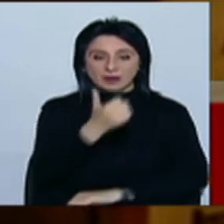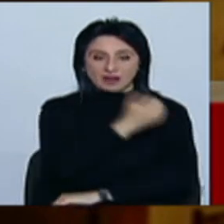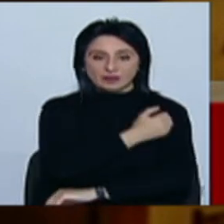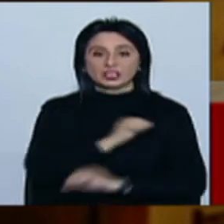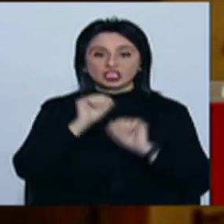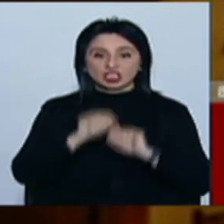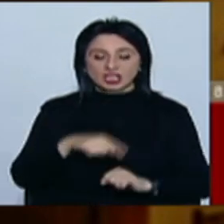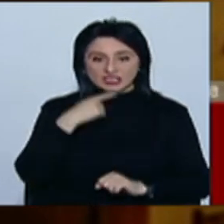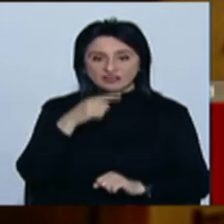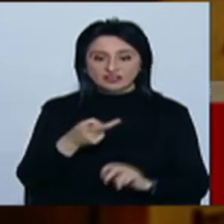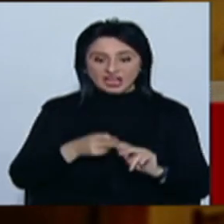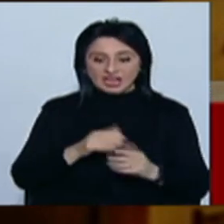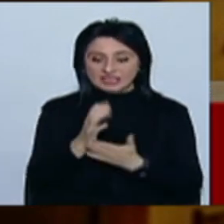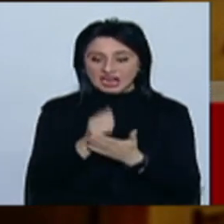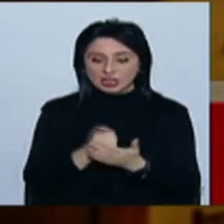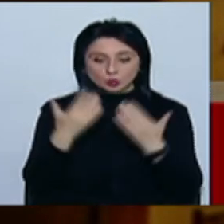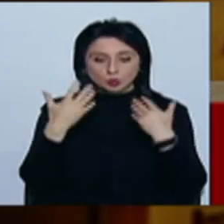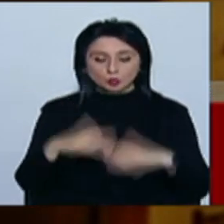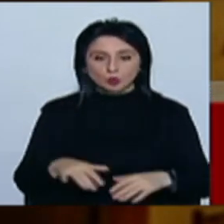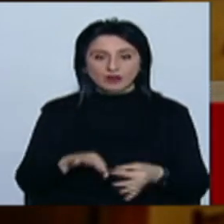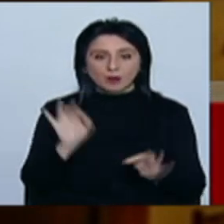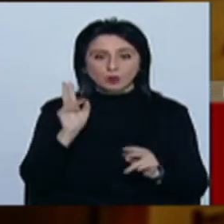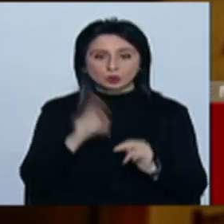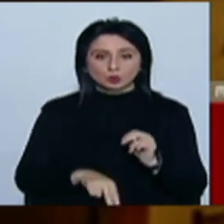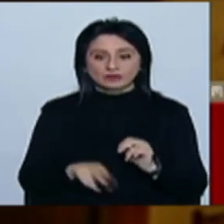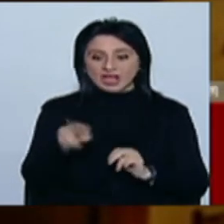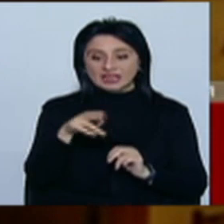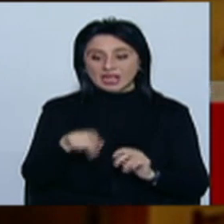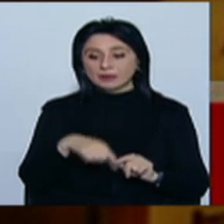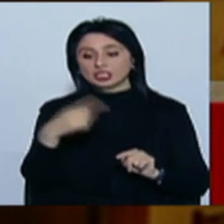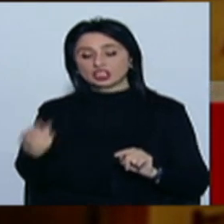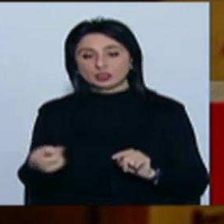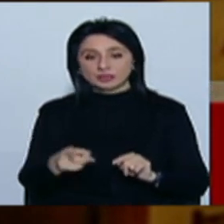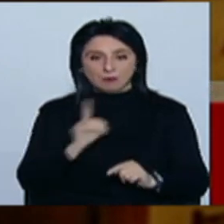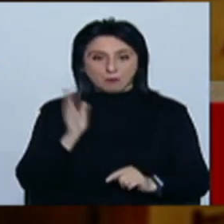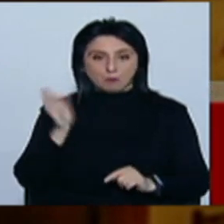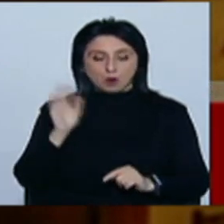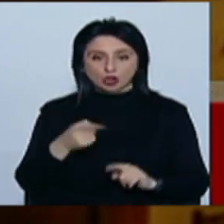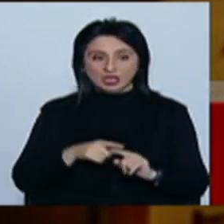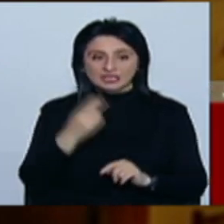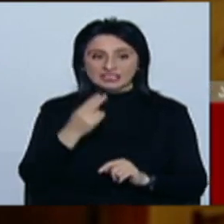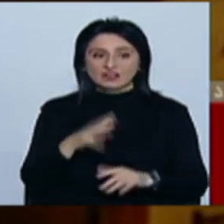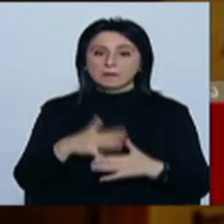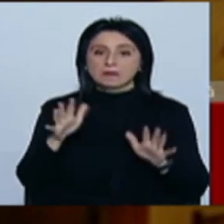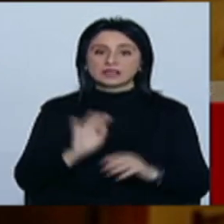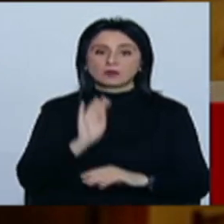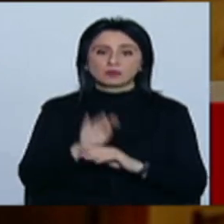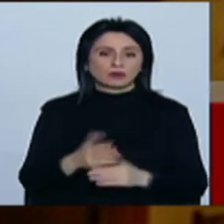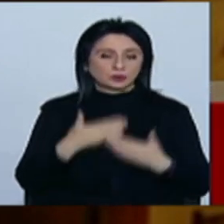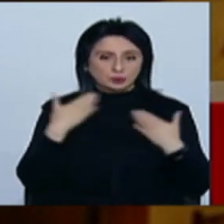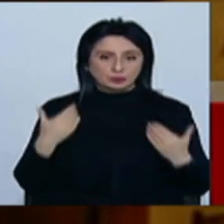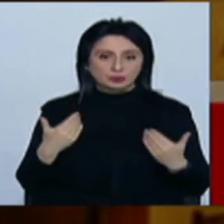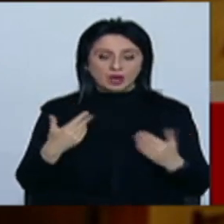ვაქცინაციას, შეგვიძლია ვთქვათ, რომ ეს რესურსი უკვე ამოწურულია და დეკემბრის შემდეგ, რა თქმა უნდა, მოლოდინი იმისი, რომ ეს ციფრი კიდევ უფრო მეტად გაიზრდება, არა